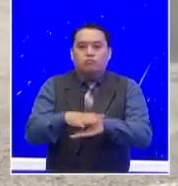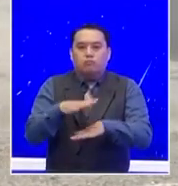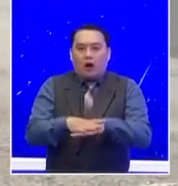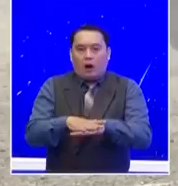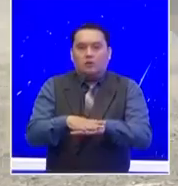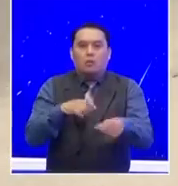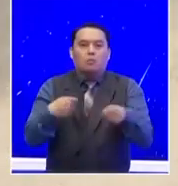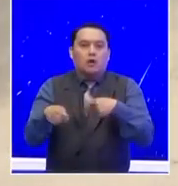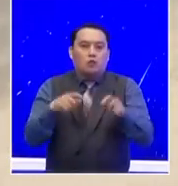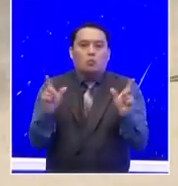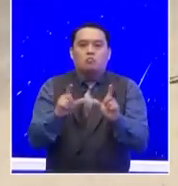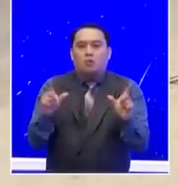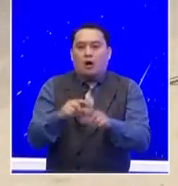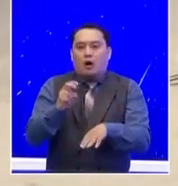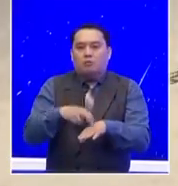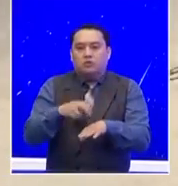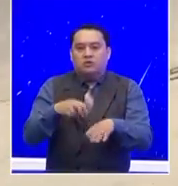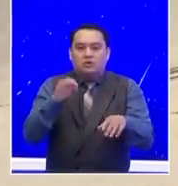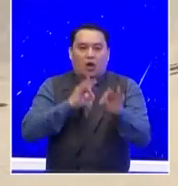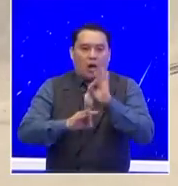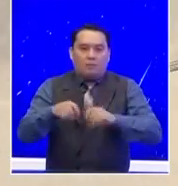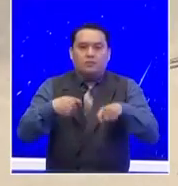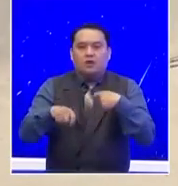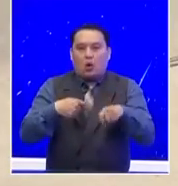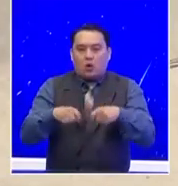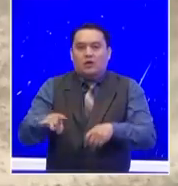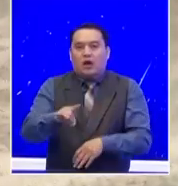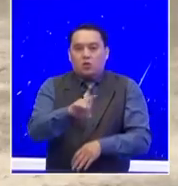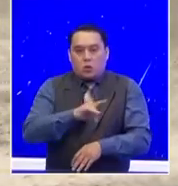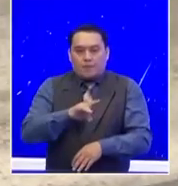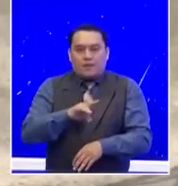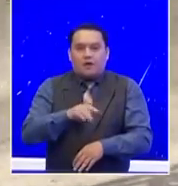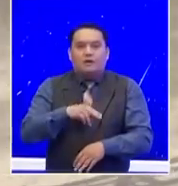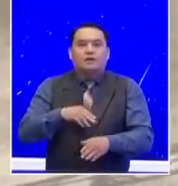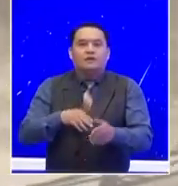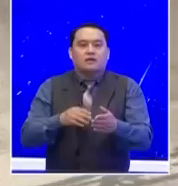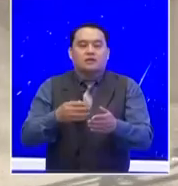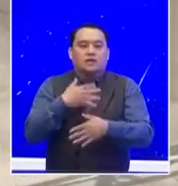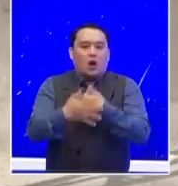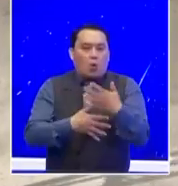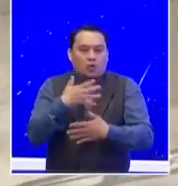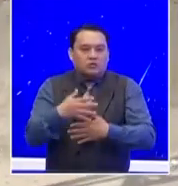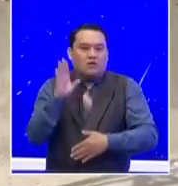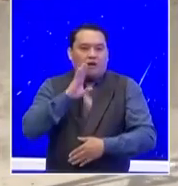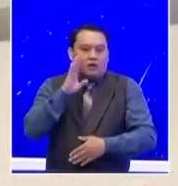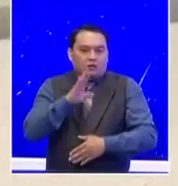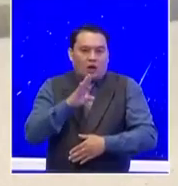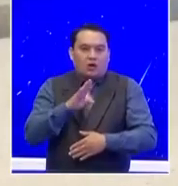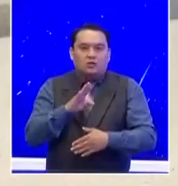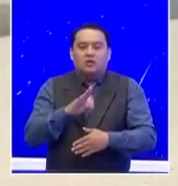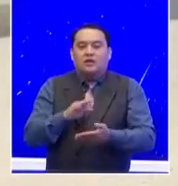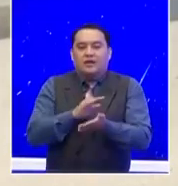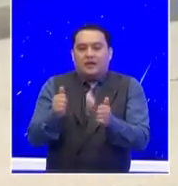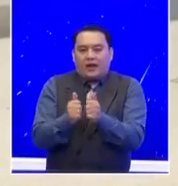уровня, продуктовых магазинов и аптек. В приоритете и жилые районы. Концентрированным раствором гипохлорита натрия орошаются